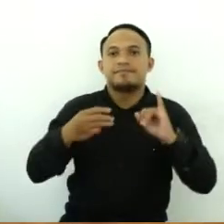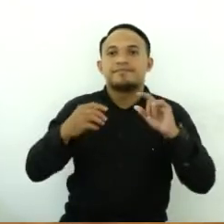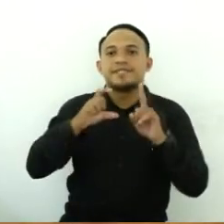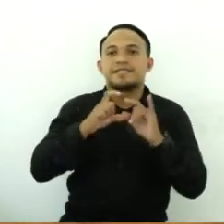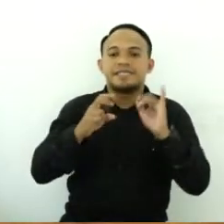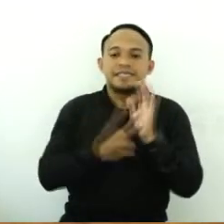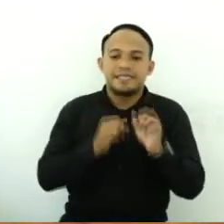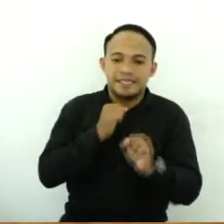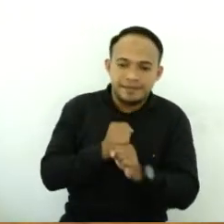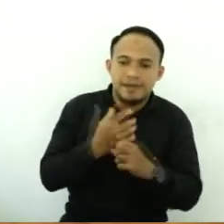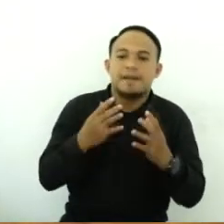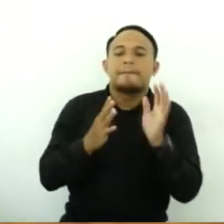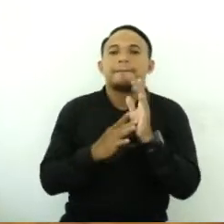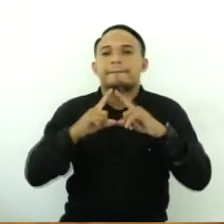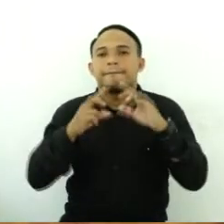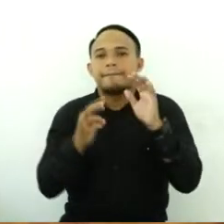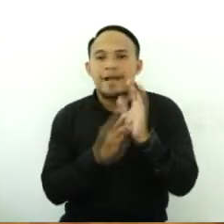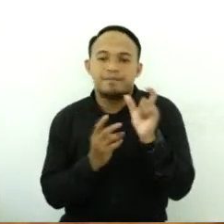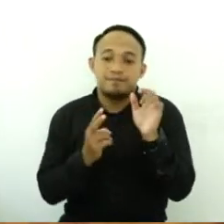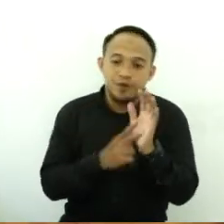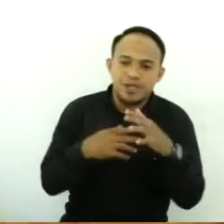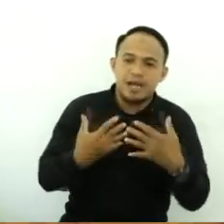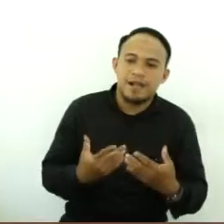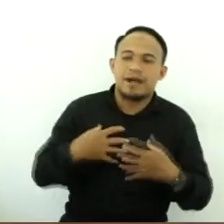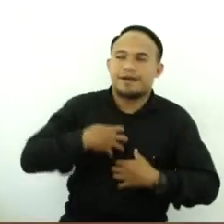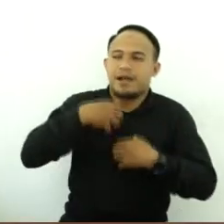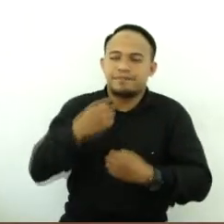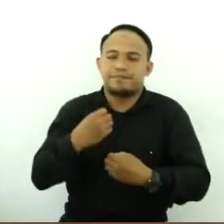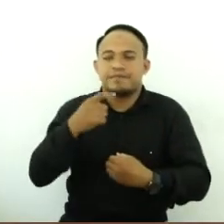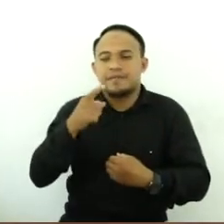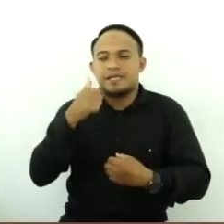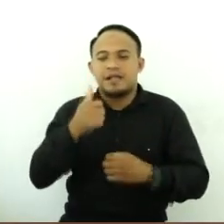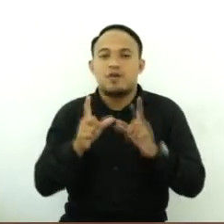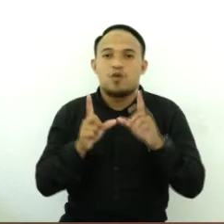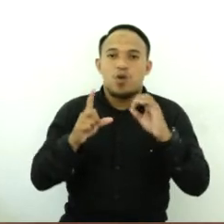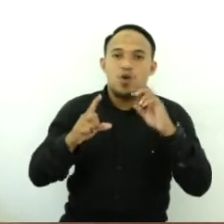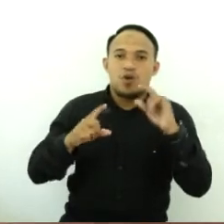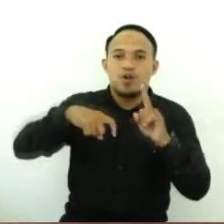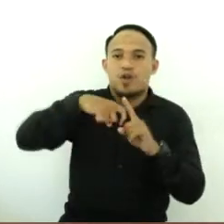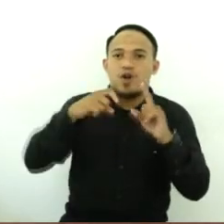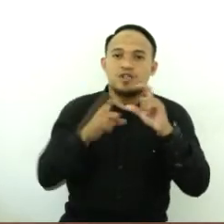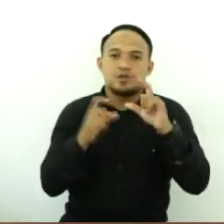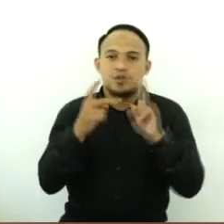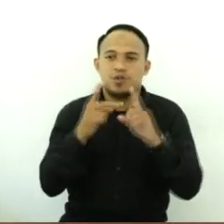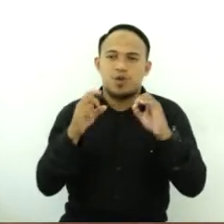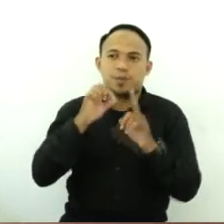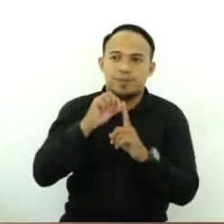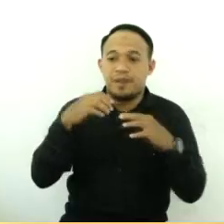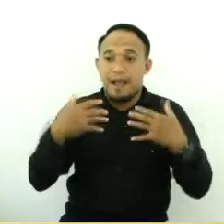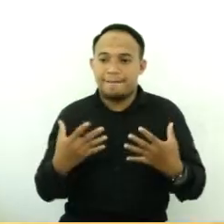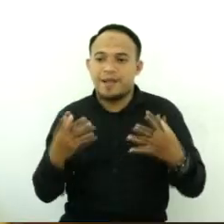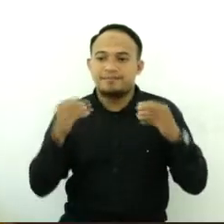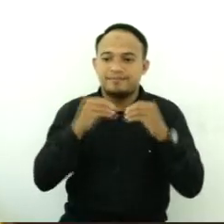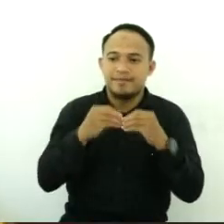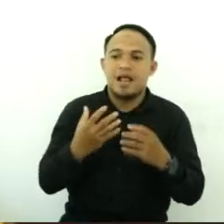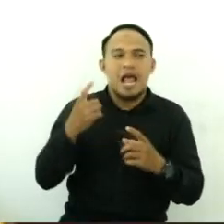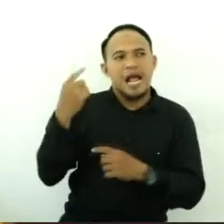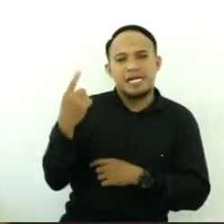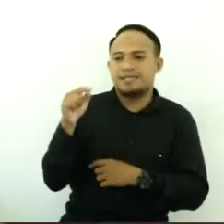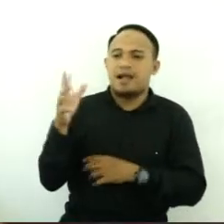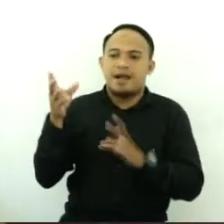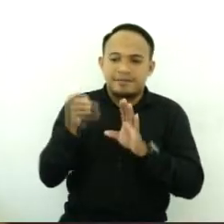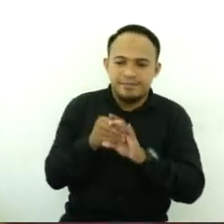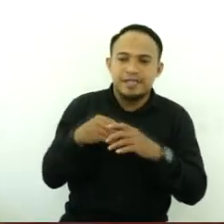kepada panitia bidding Makmun juga berharap workshop kedua menghasilkan kesepakatan terkait tema